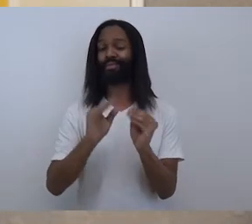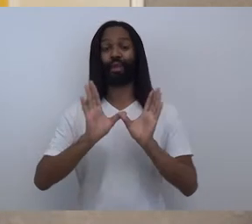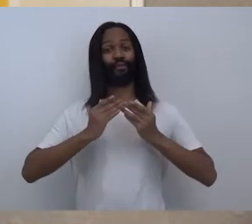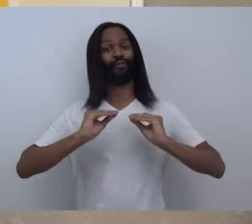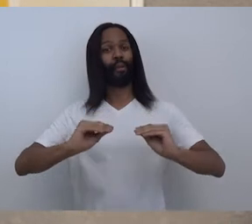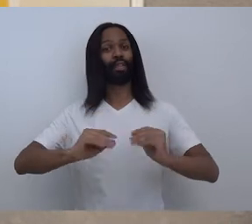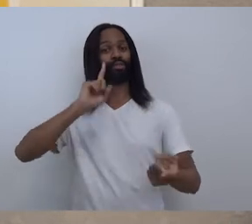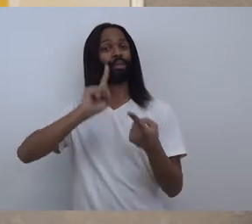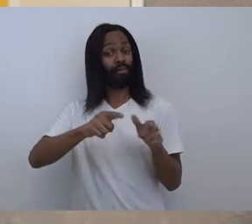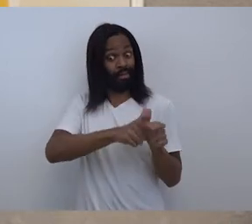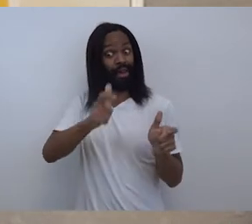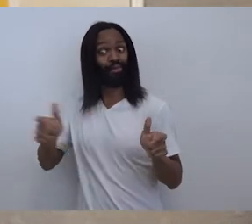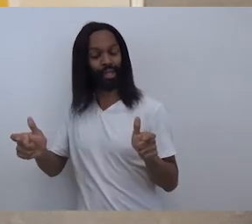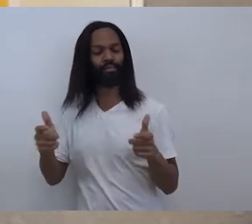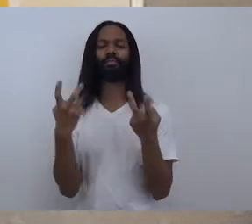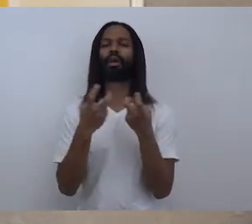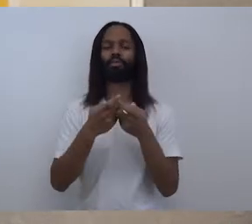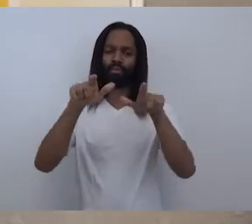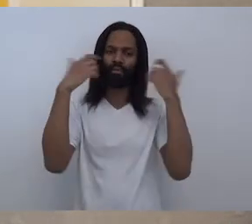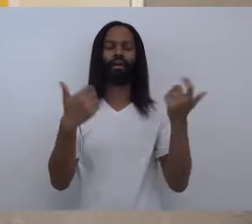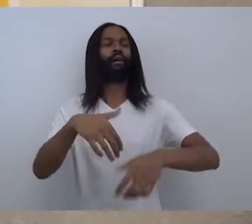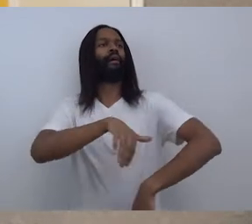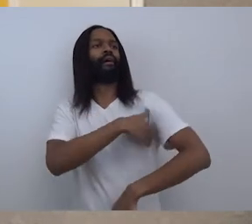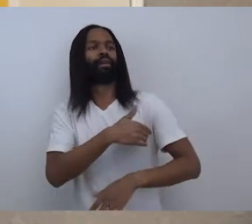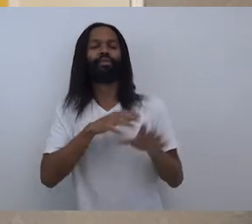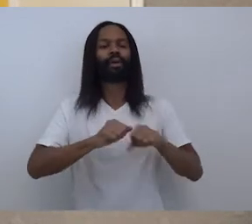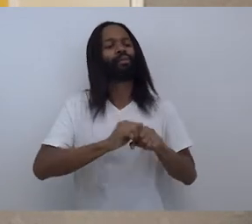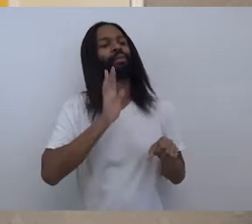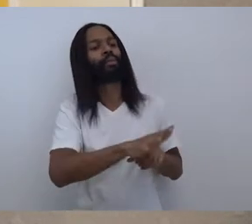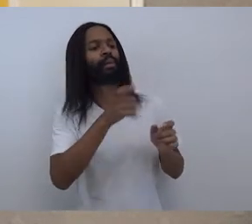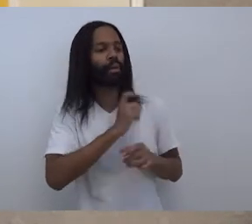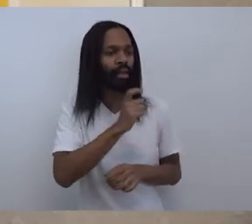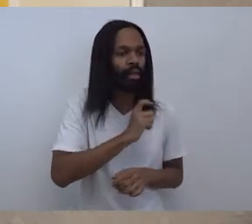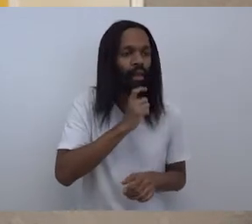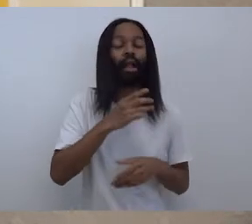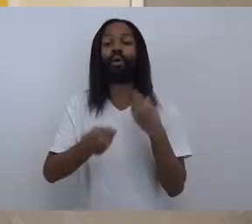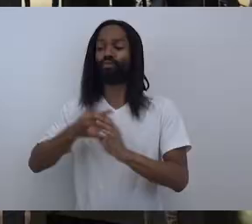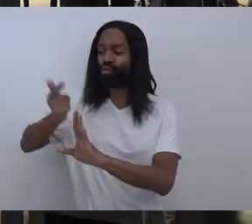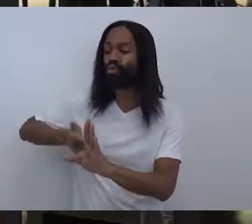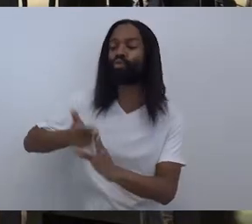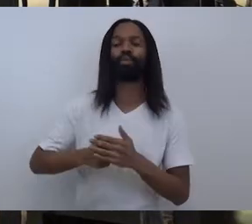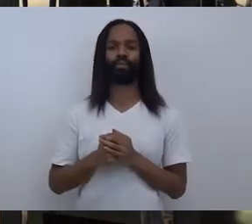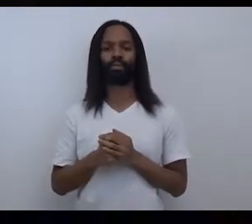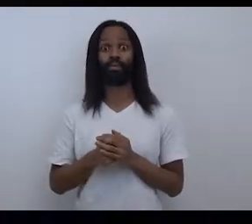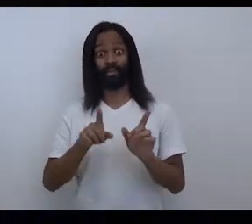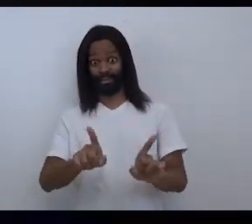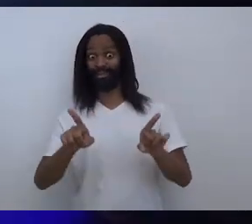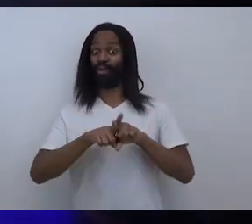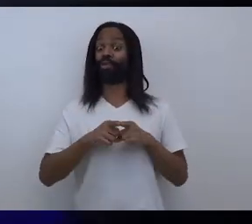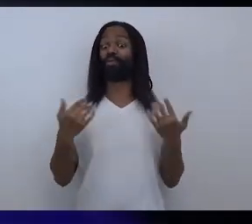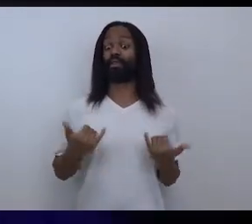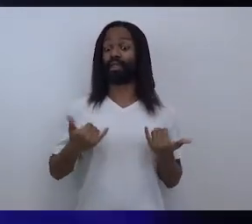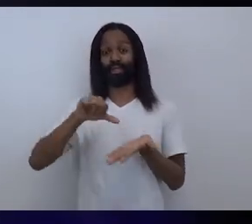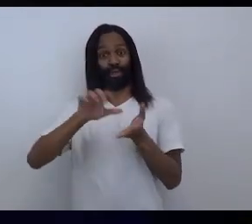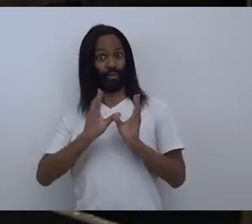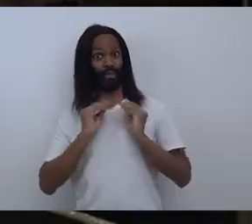des formations dans le domaine de l'industrie, agent de fabrication, d'ensemble métallique, soudage. Et enfin, le centre de formation